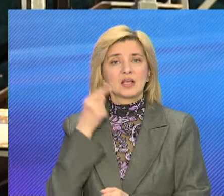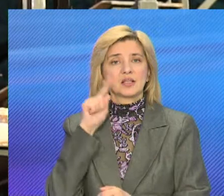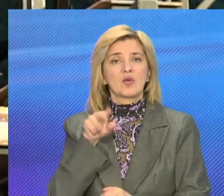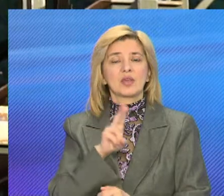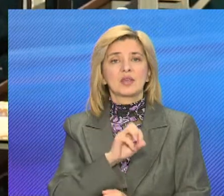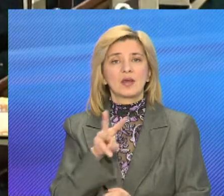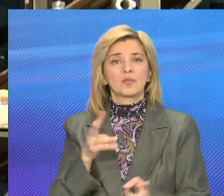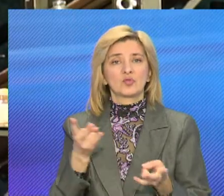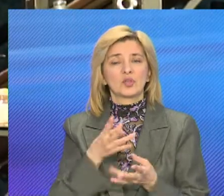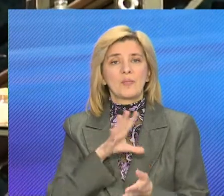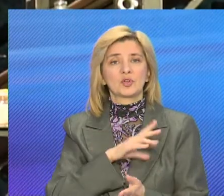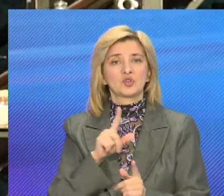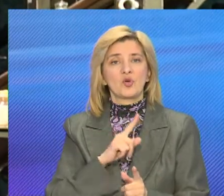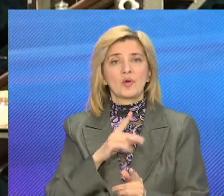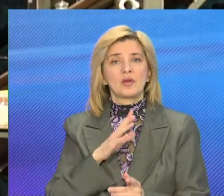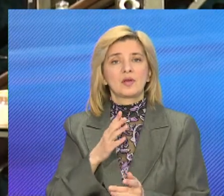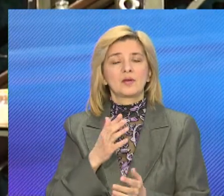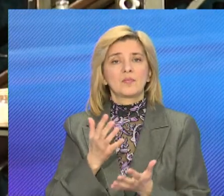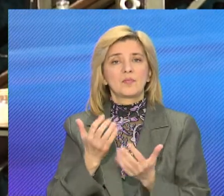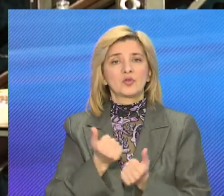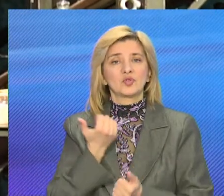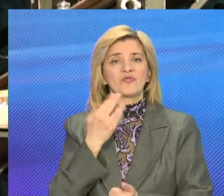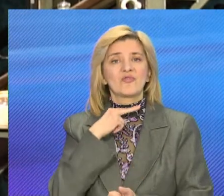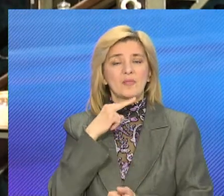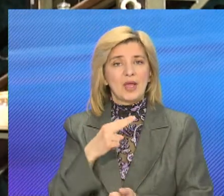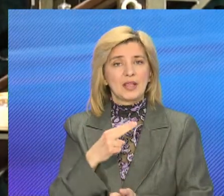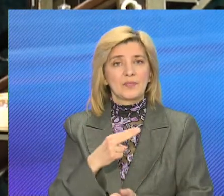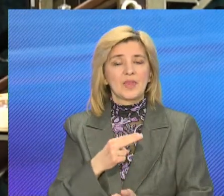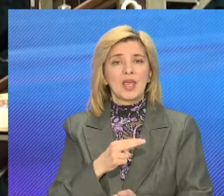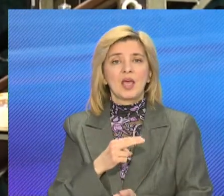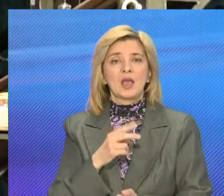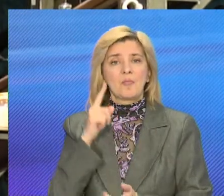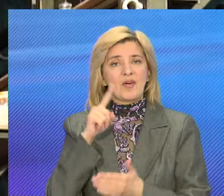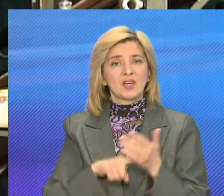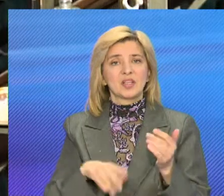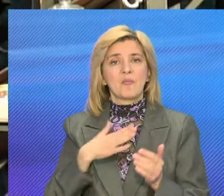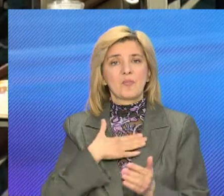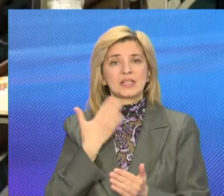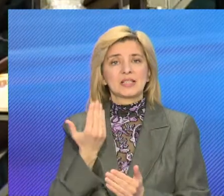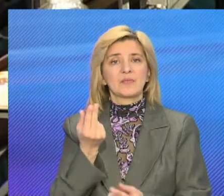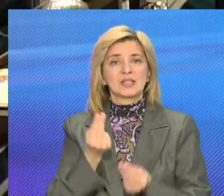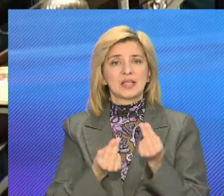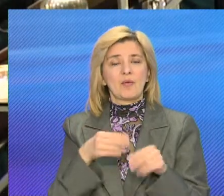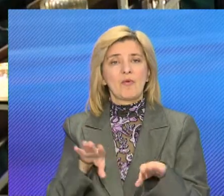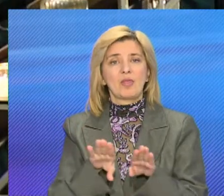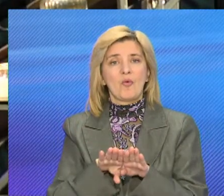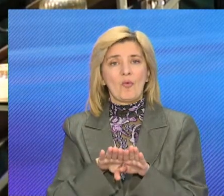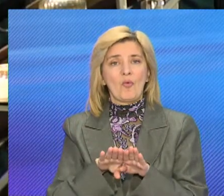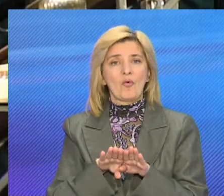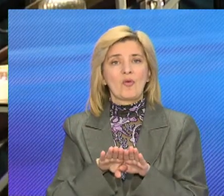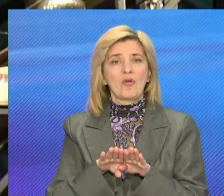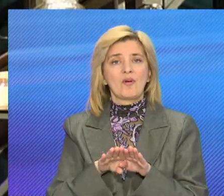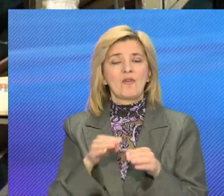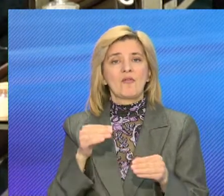быть, чтобы удостоиться их внимания. И поверьте, мы с ними сыграем такой фарс, что